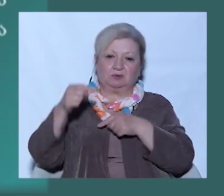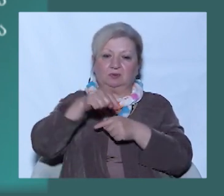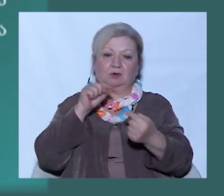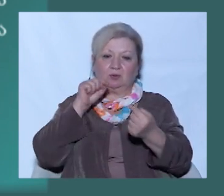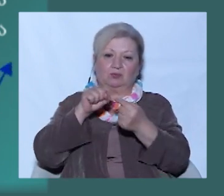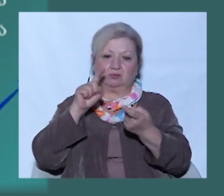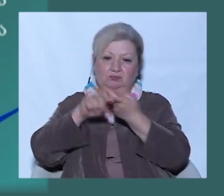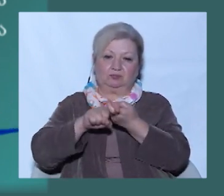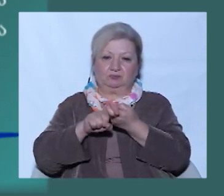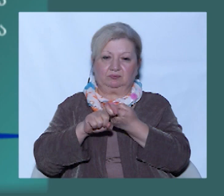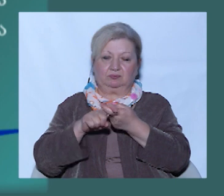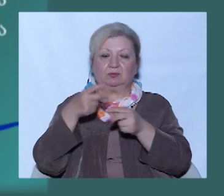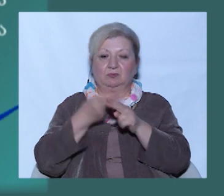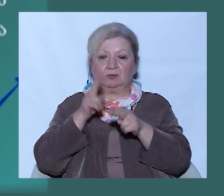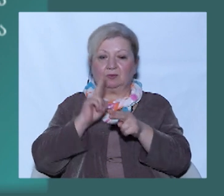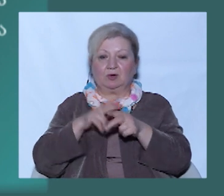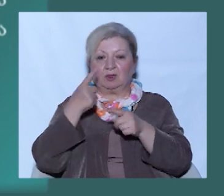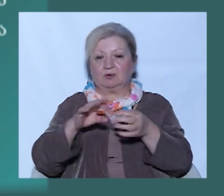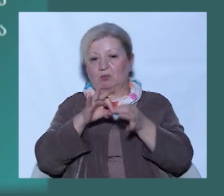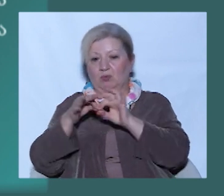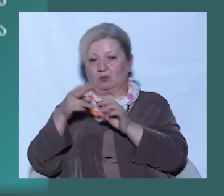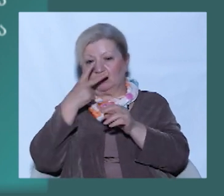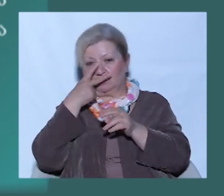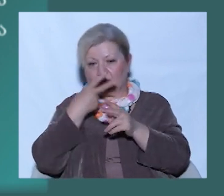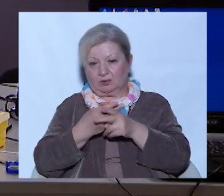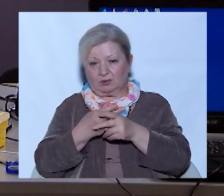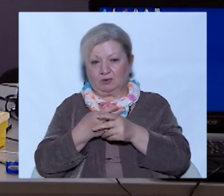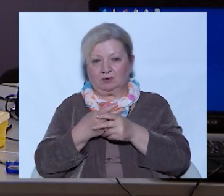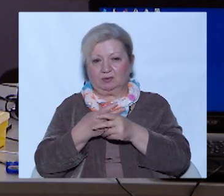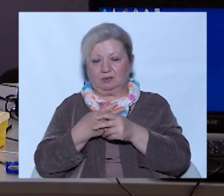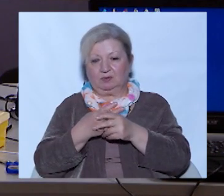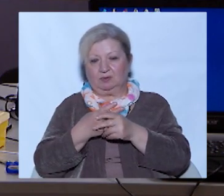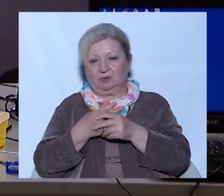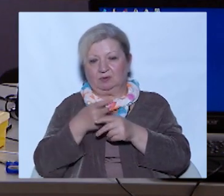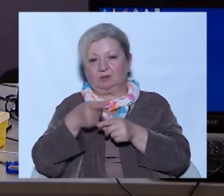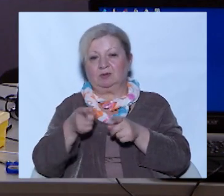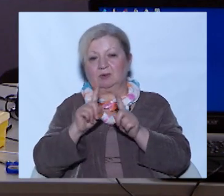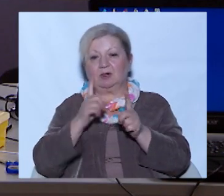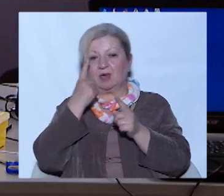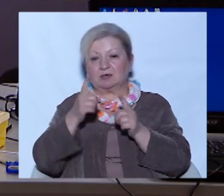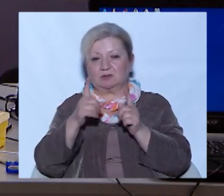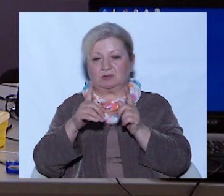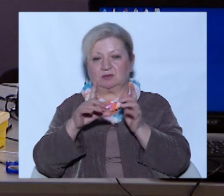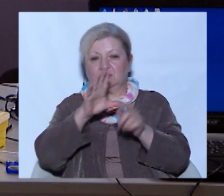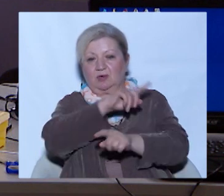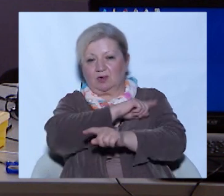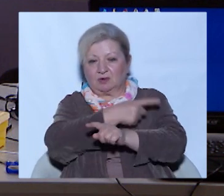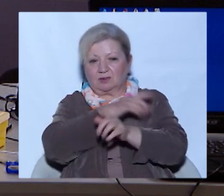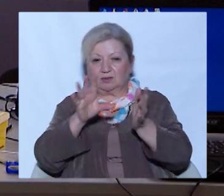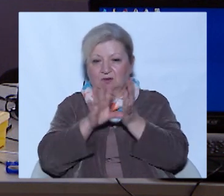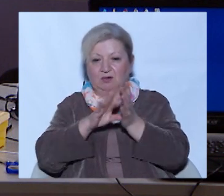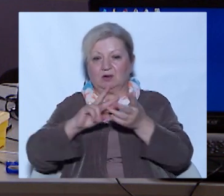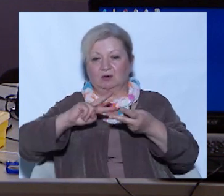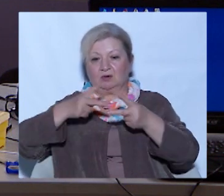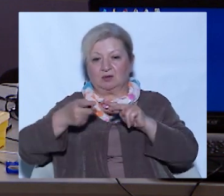ანუ წინაღობასთან ქონდეს კავშირი. მაშინ სადამე ერთი პროცესი დავინახეთ ჩვენ, რომ ერთი ენერგია,